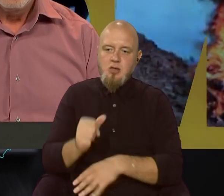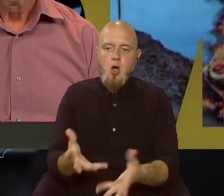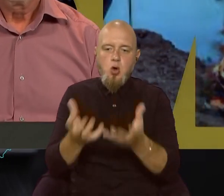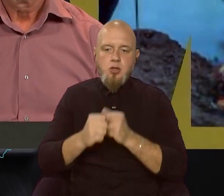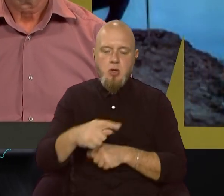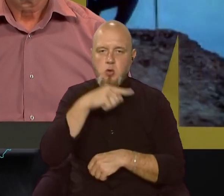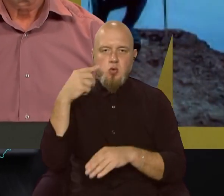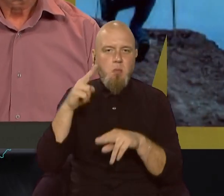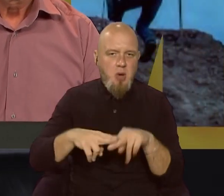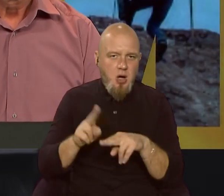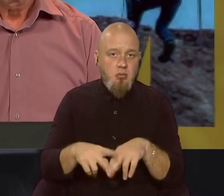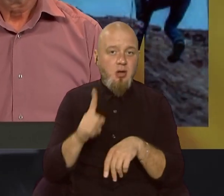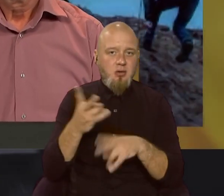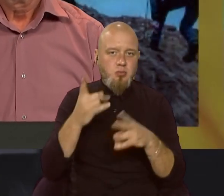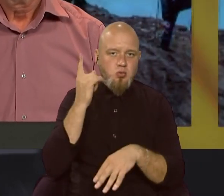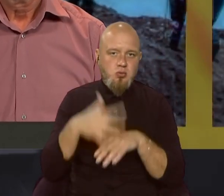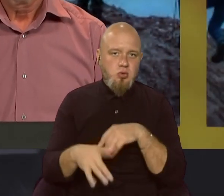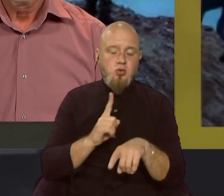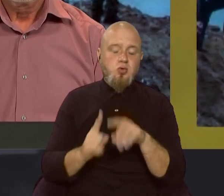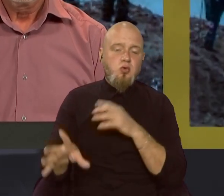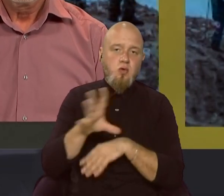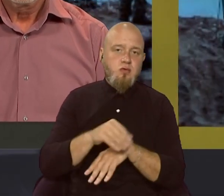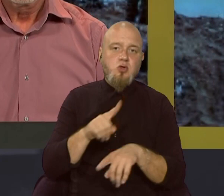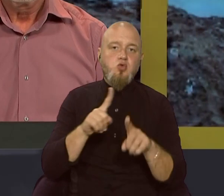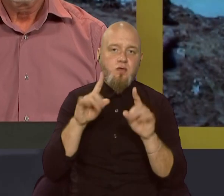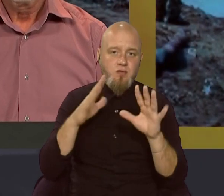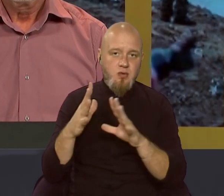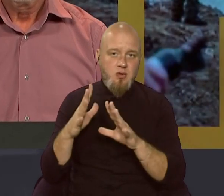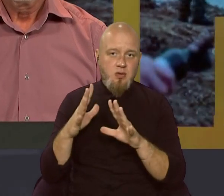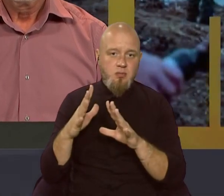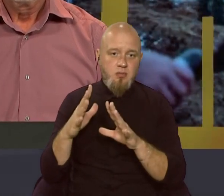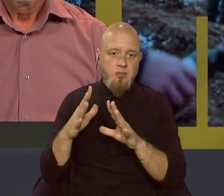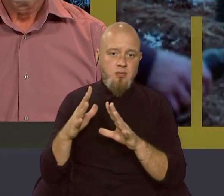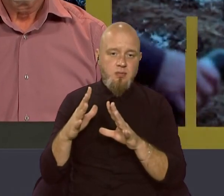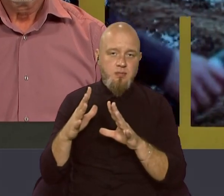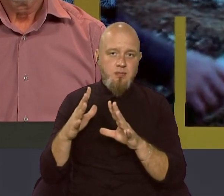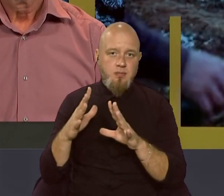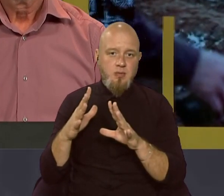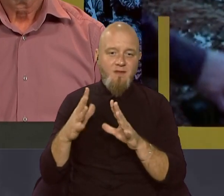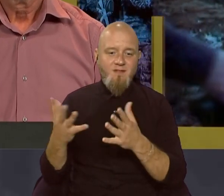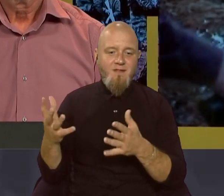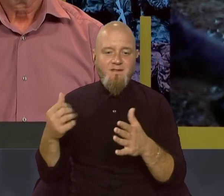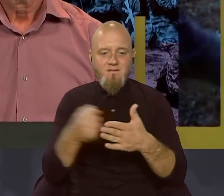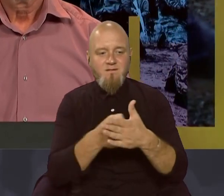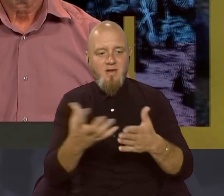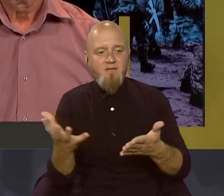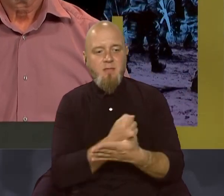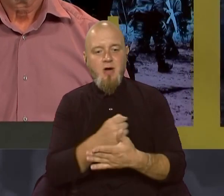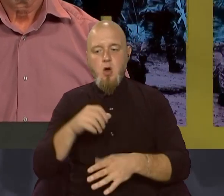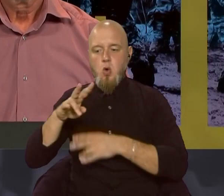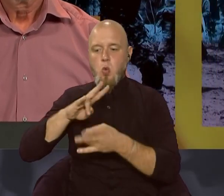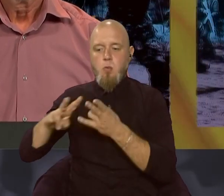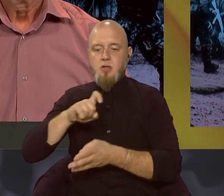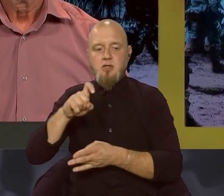російського паспорта. Але треба розуміти, що все, що відбувають окупанти під катуванням з наших людей, те все